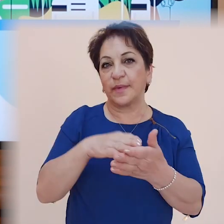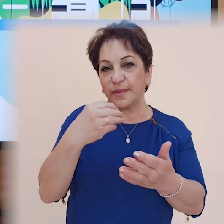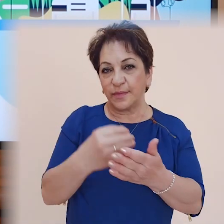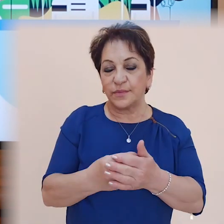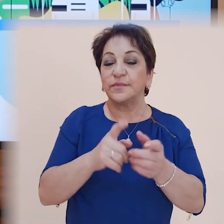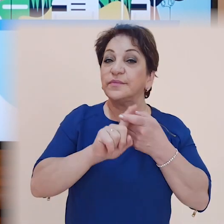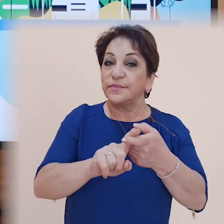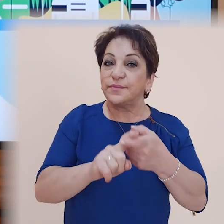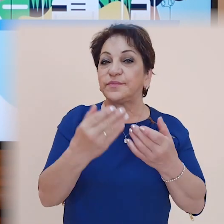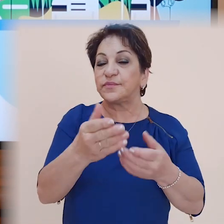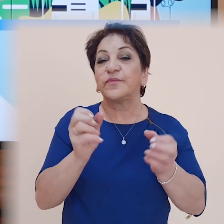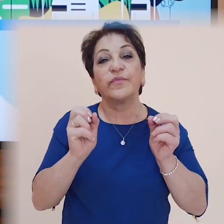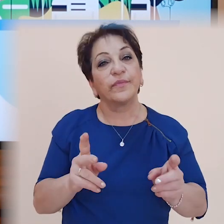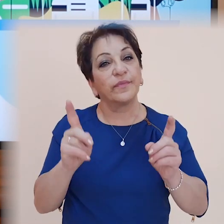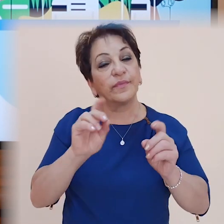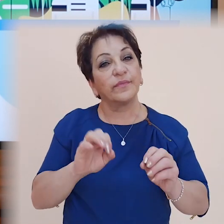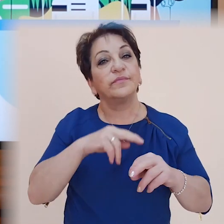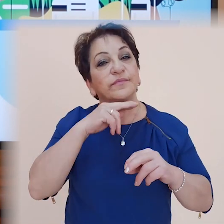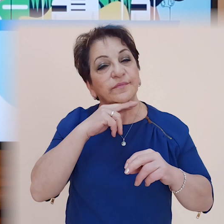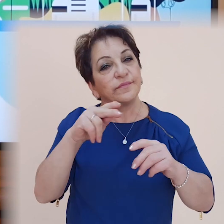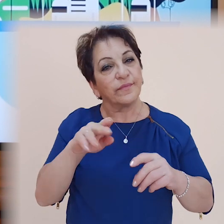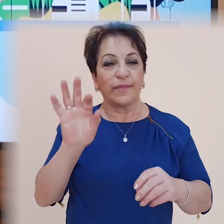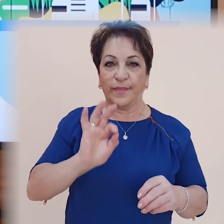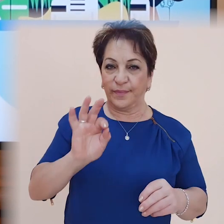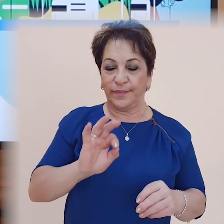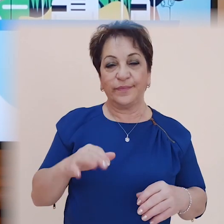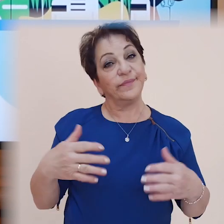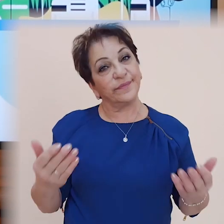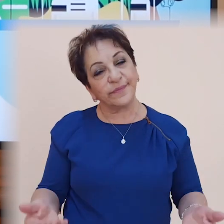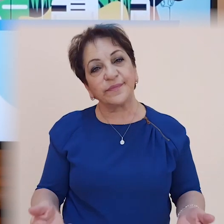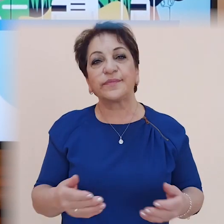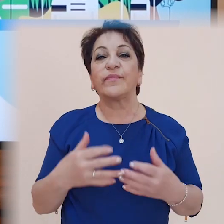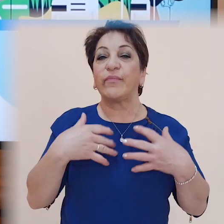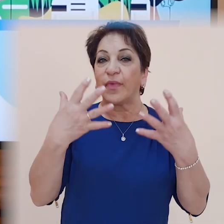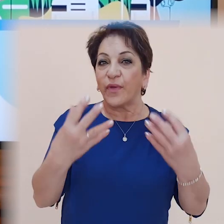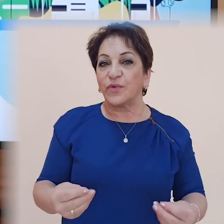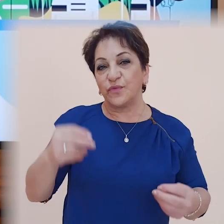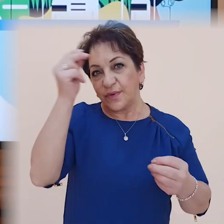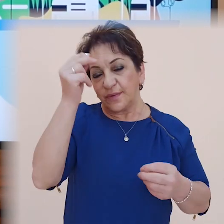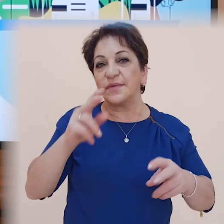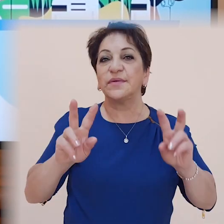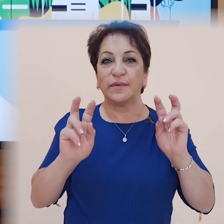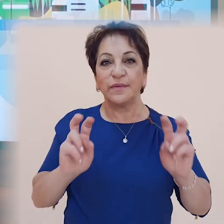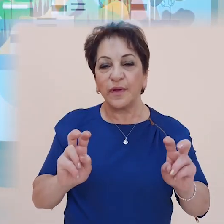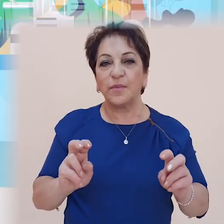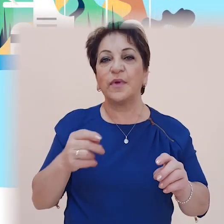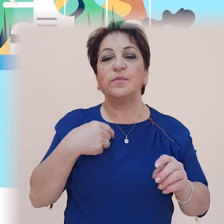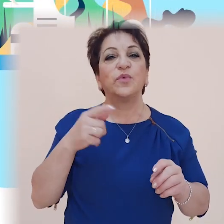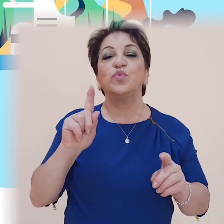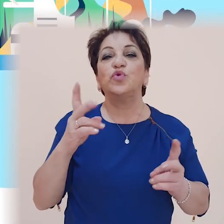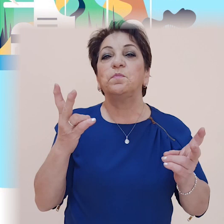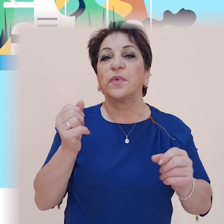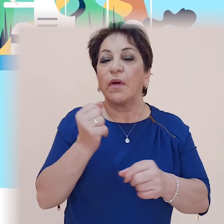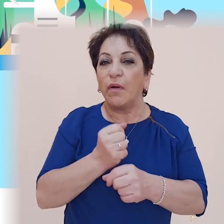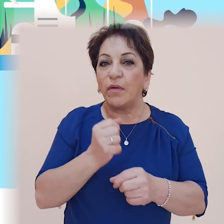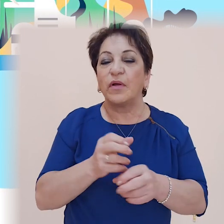որ նան միջապես կապված է մեր անվտանգության հետ։ Դե ինչ, գնացինք։ Մեր այսօրվադ ասի թեման է, ինչպես